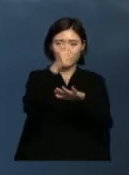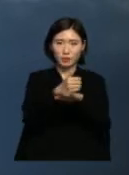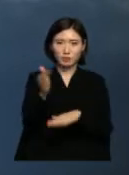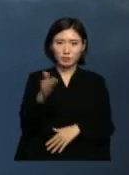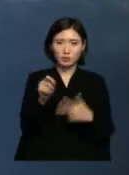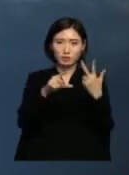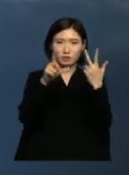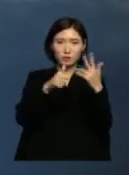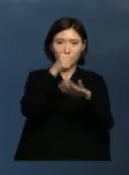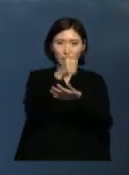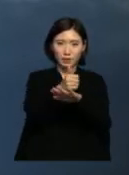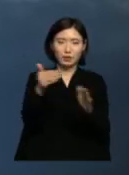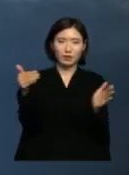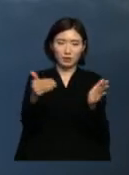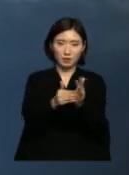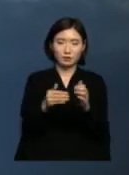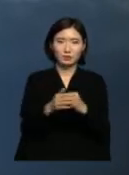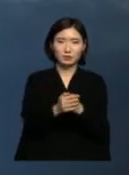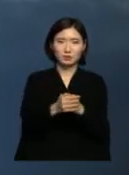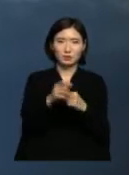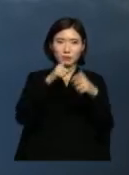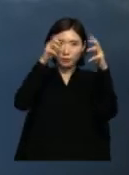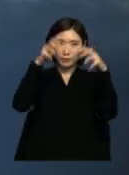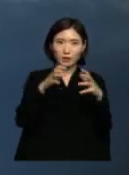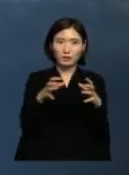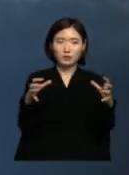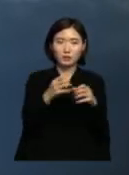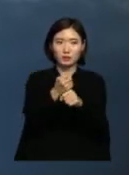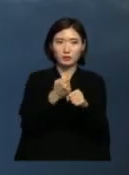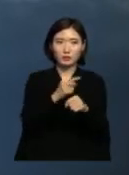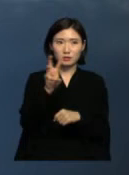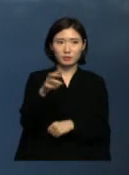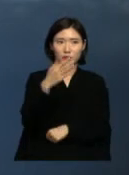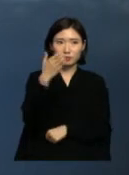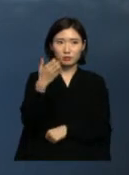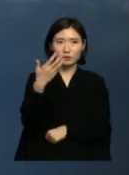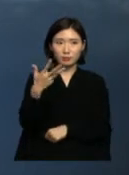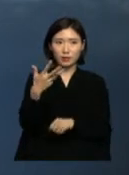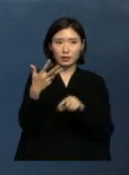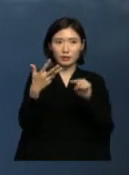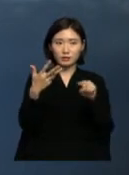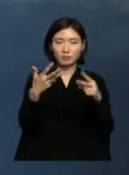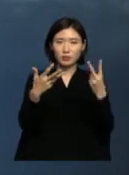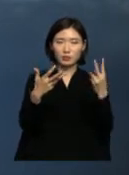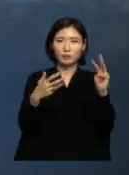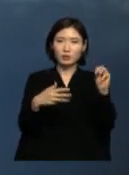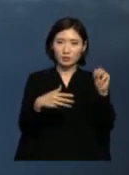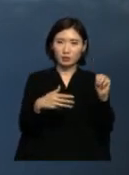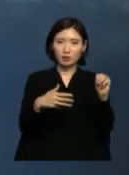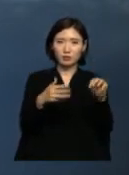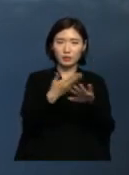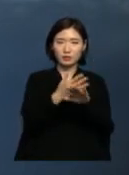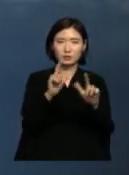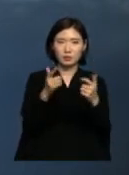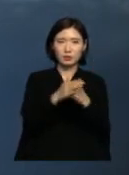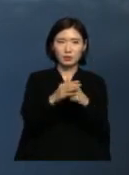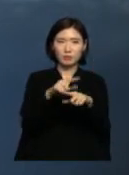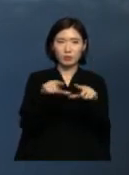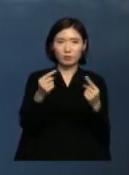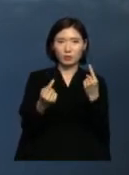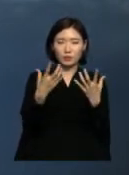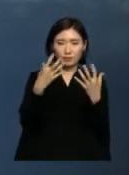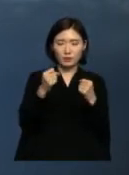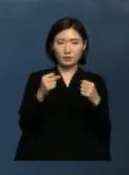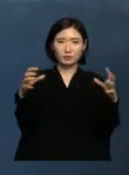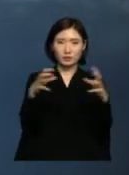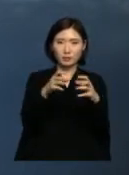7월 말까지입니다. 강수량도 지난해의 398.2mm와 크게 다르지 않아 평년보다 많은